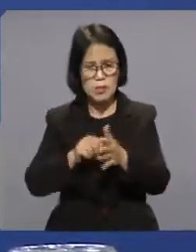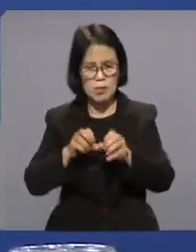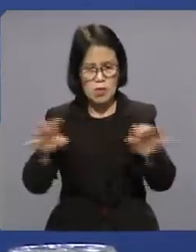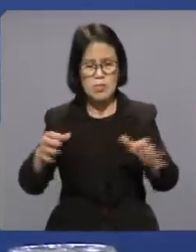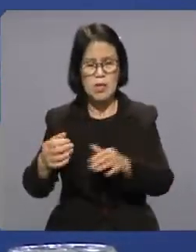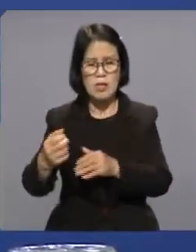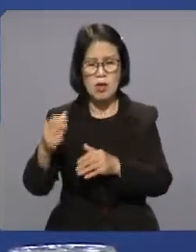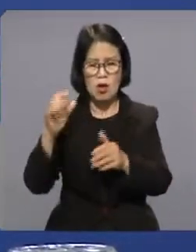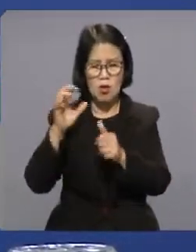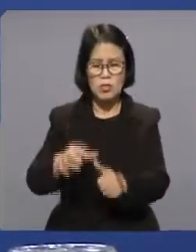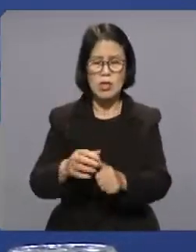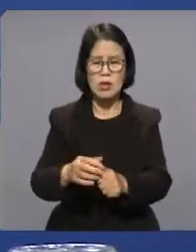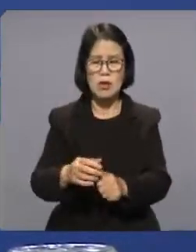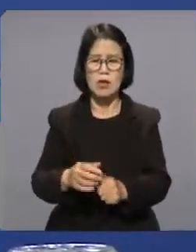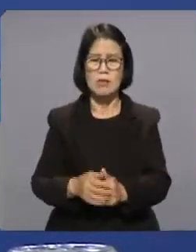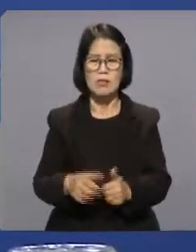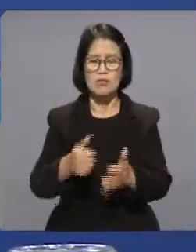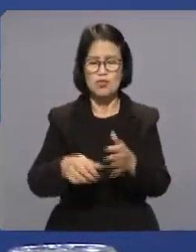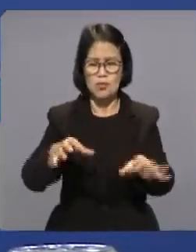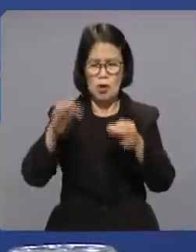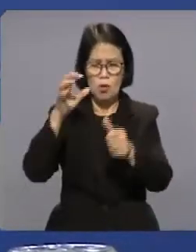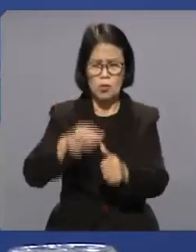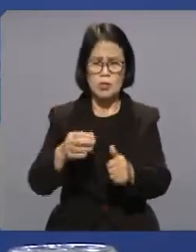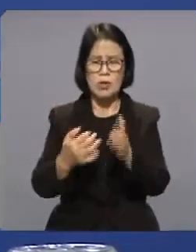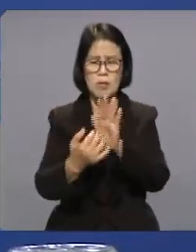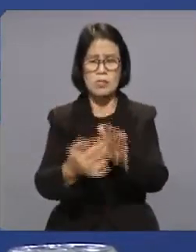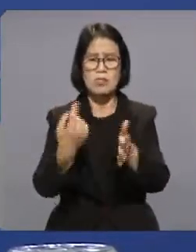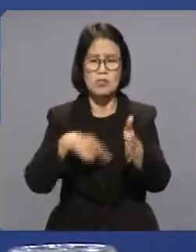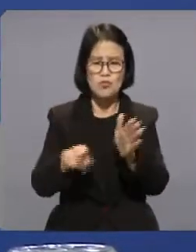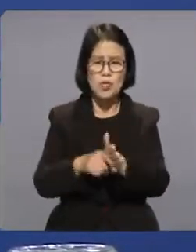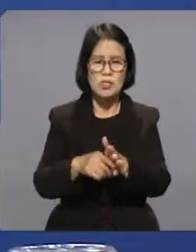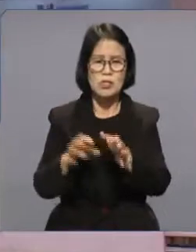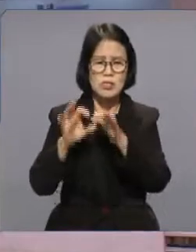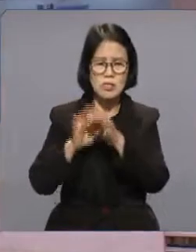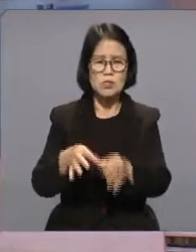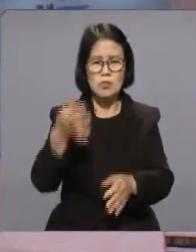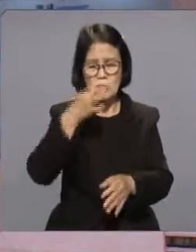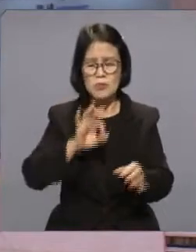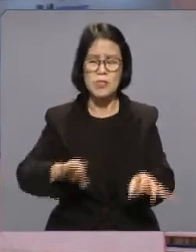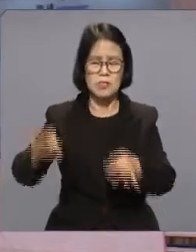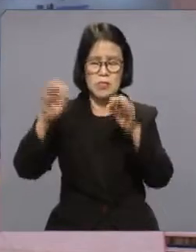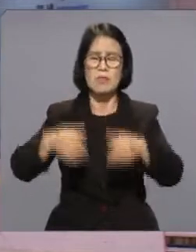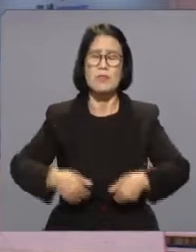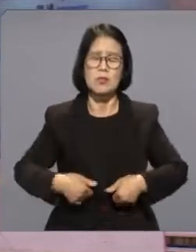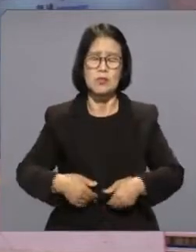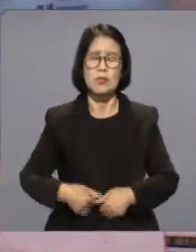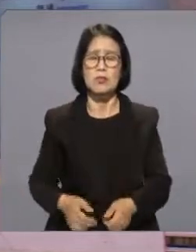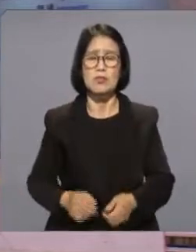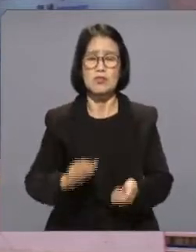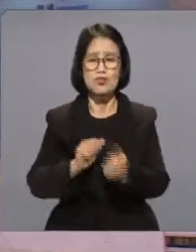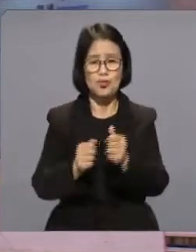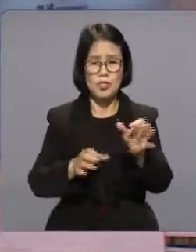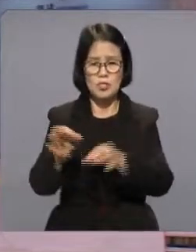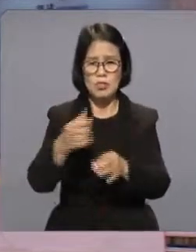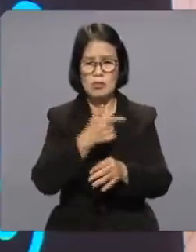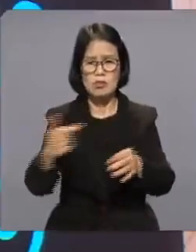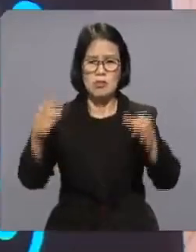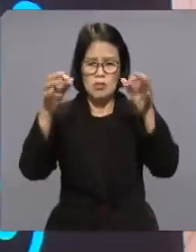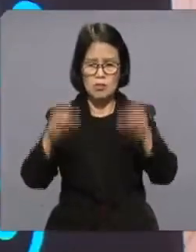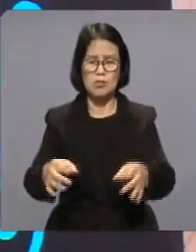고물가 고착 방지를 위해서는 지속적인 금리 인상이 필요하다고. 주식시장도 크게